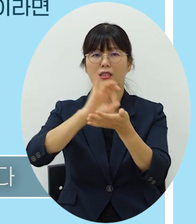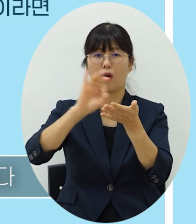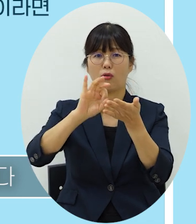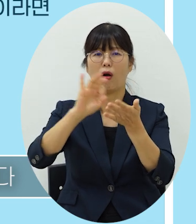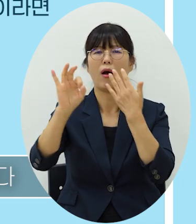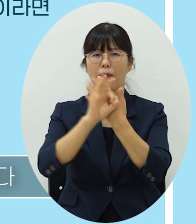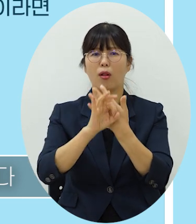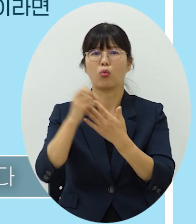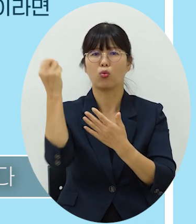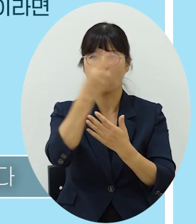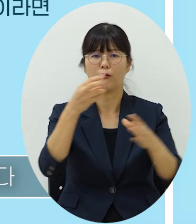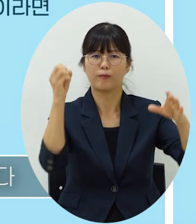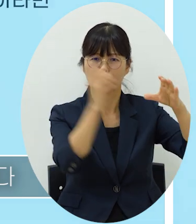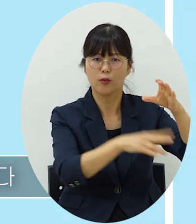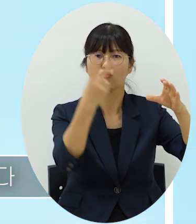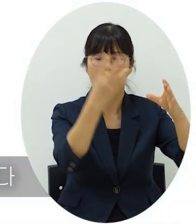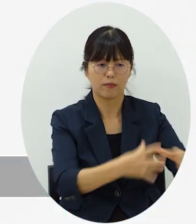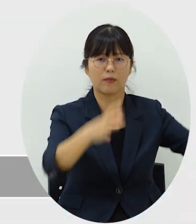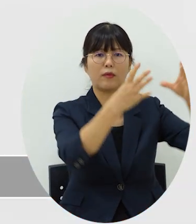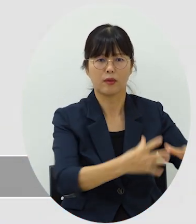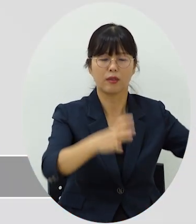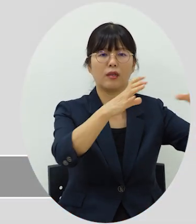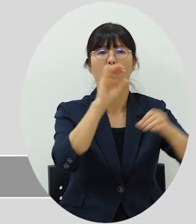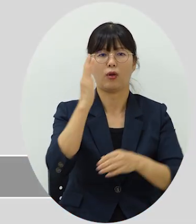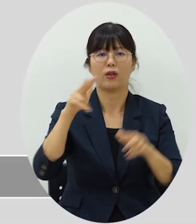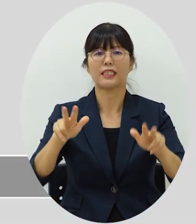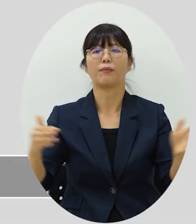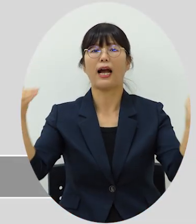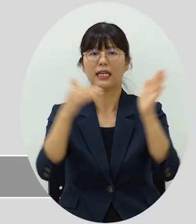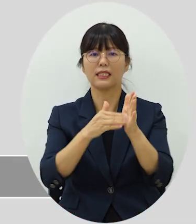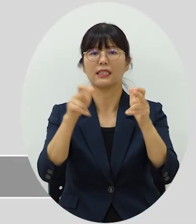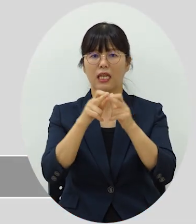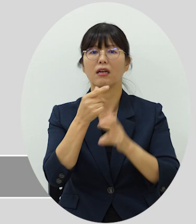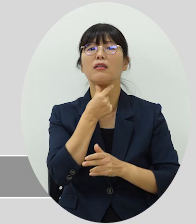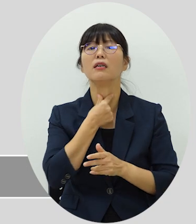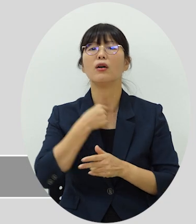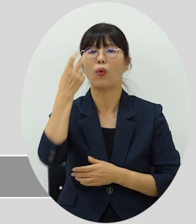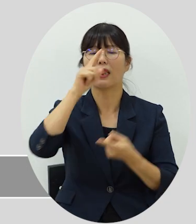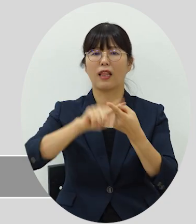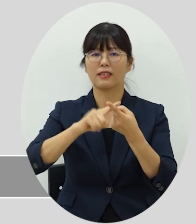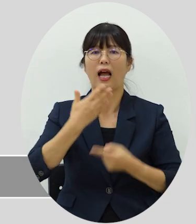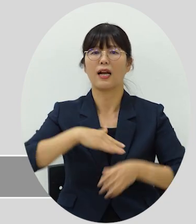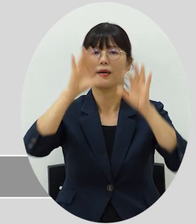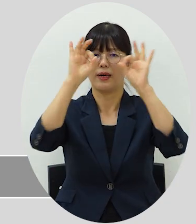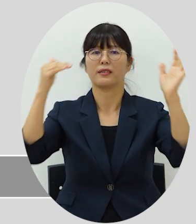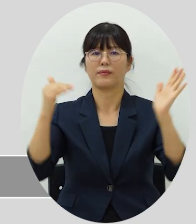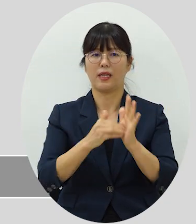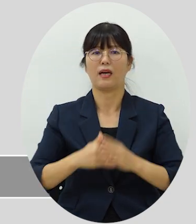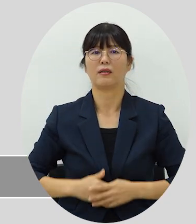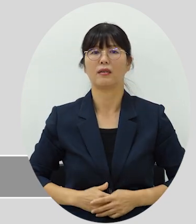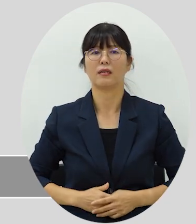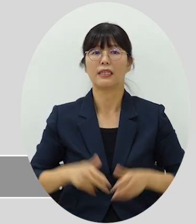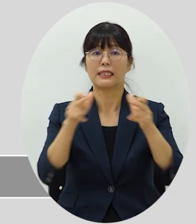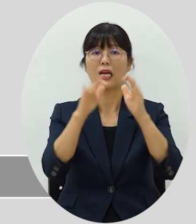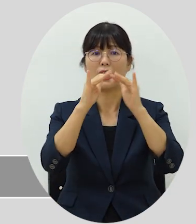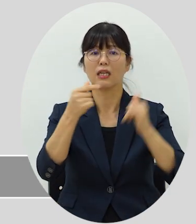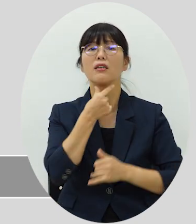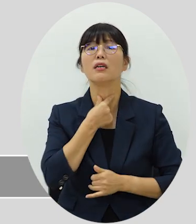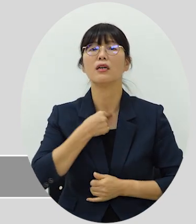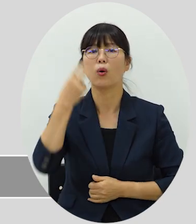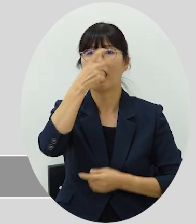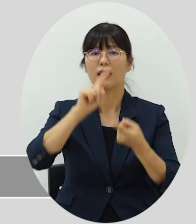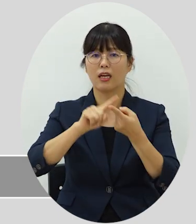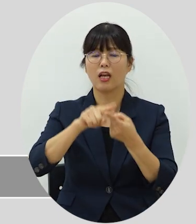물품이라면 2번 포장하여 폐기하도록 합니다. 지금까지 장애인의 기도 관리에 대해 알아봤습니다. 장애인들의 기도